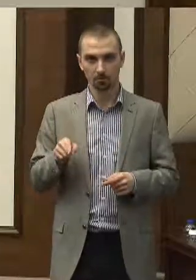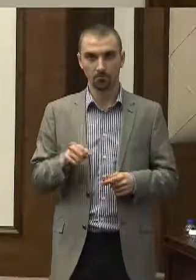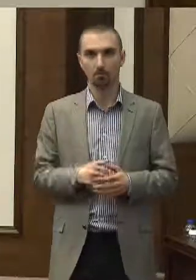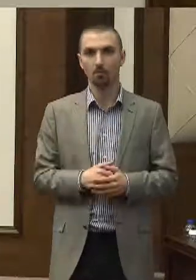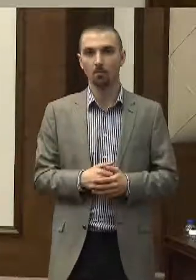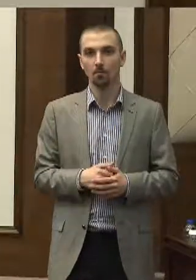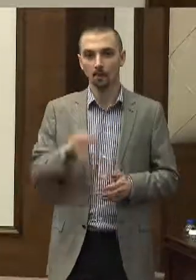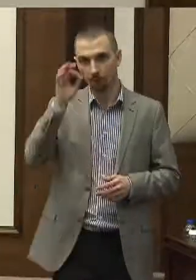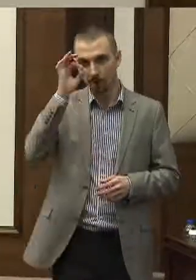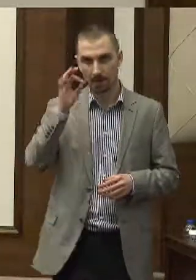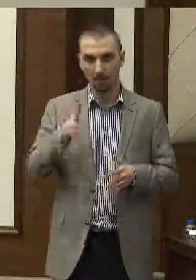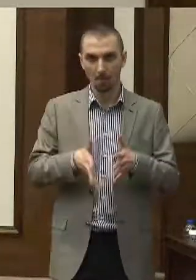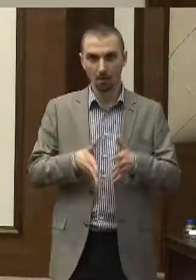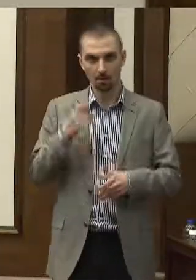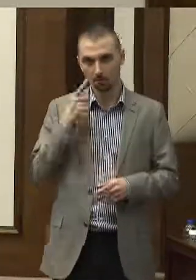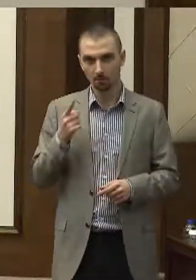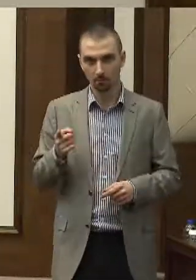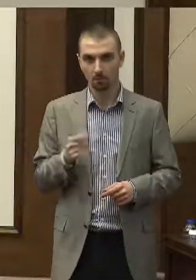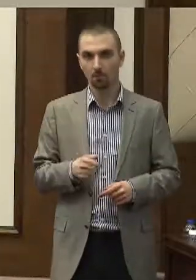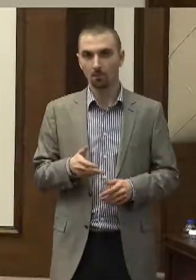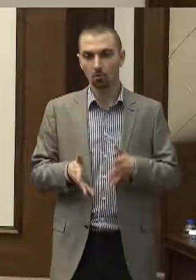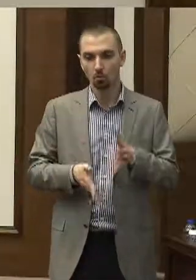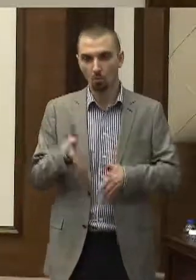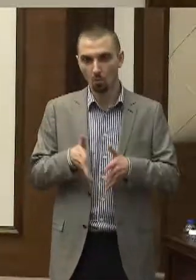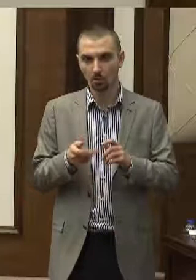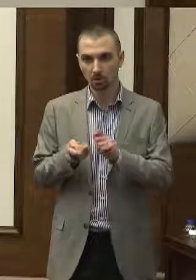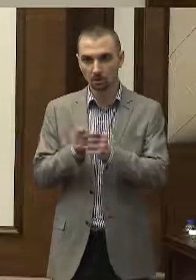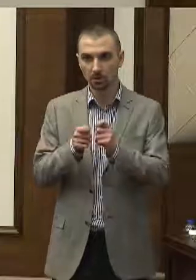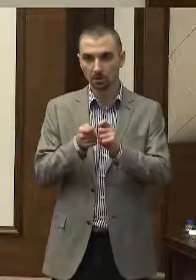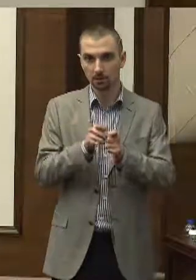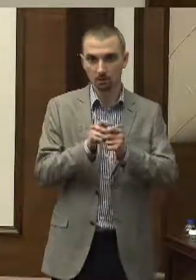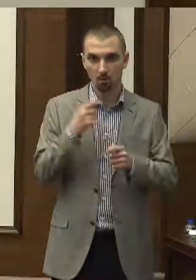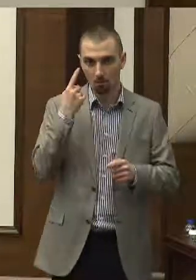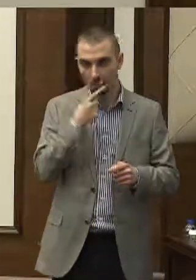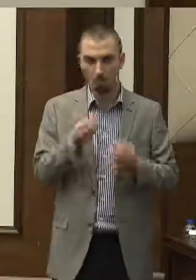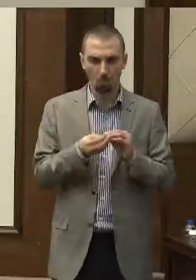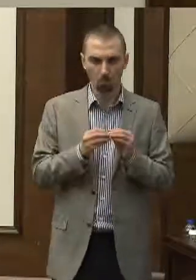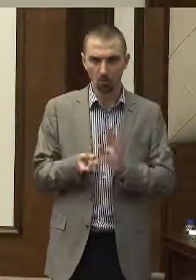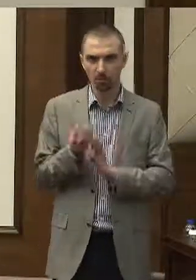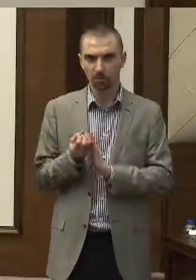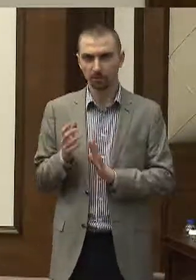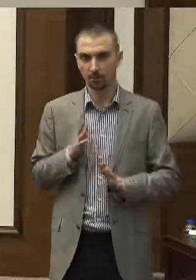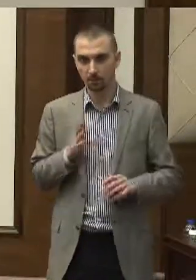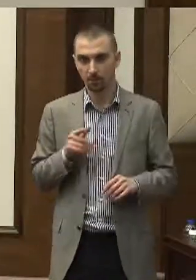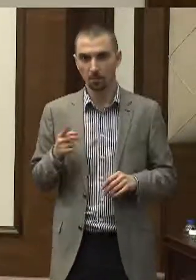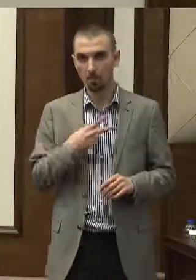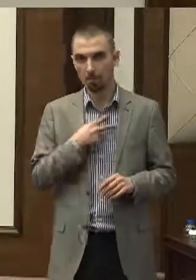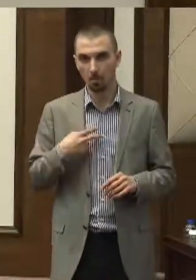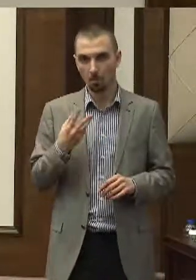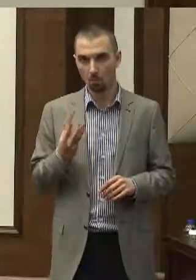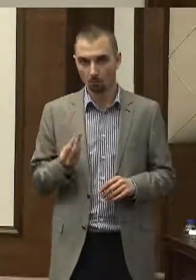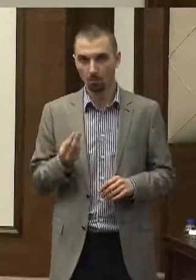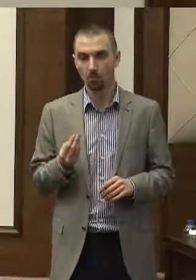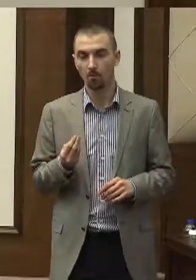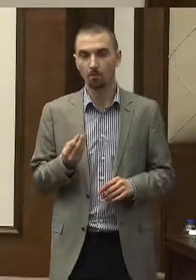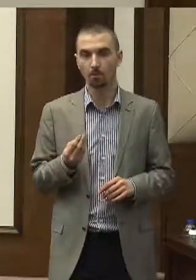Fatih Mahallesi, fazla sokak sakinlerinin sokak isminin değiştirilmesinden dolayı çektikleri sıkıntının giderilmesi için belediyemize yapmış oldukları